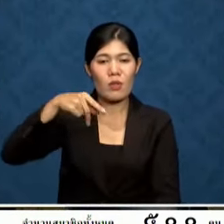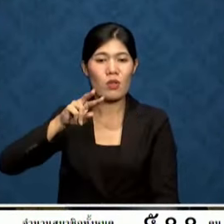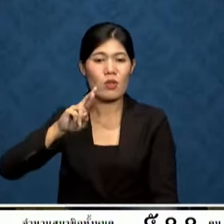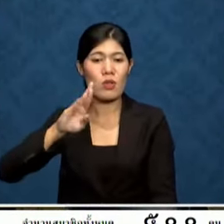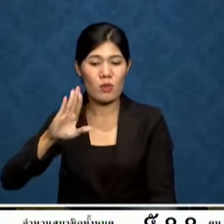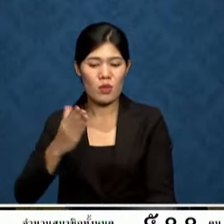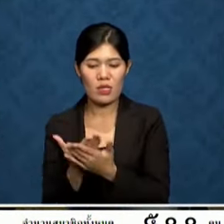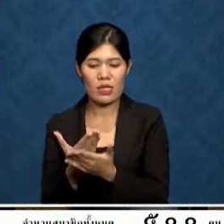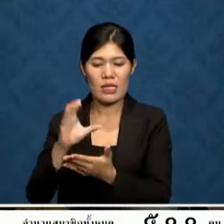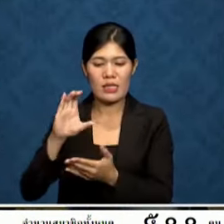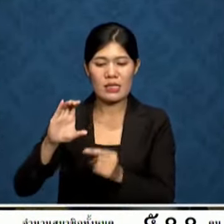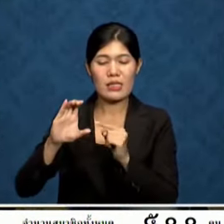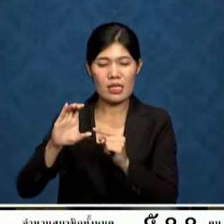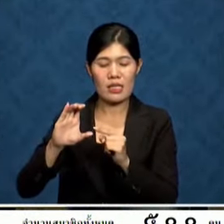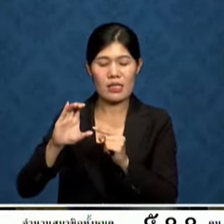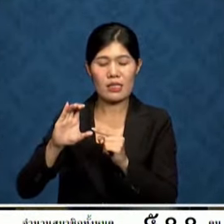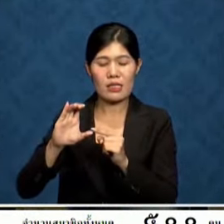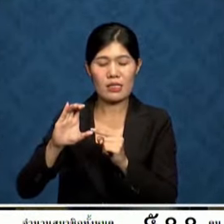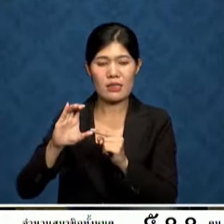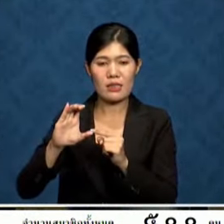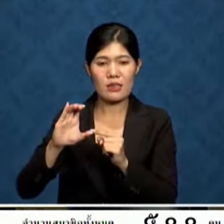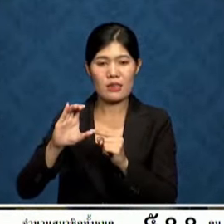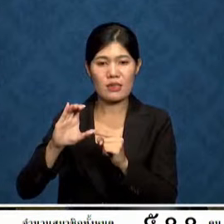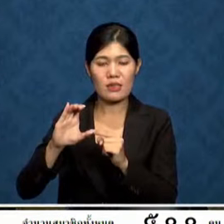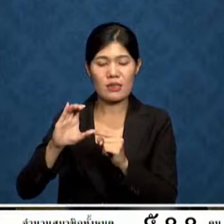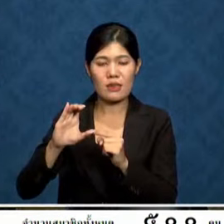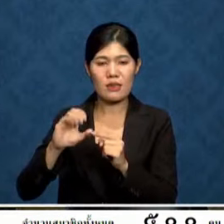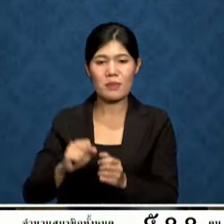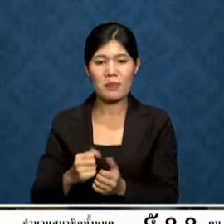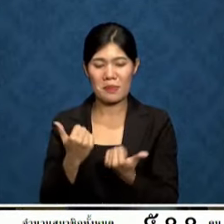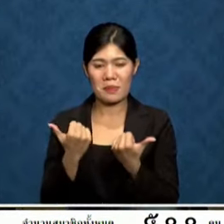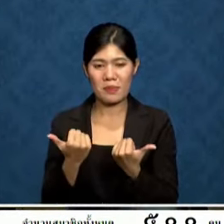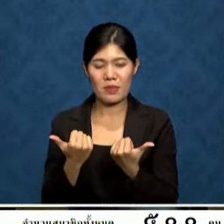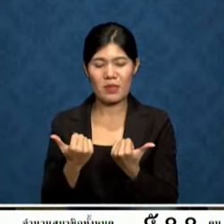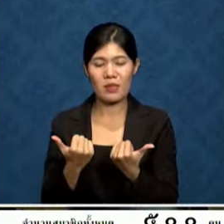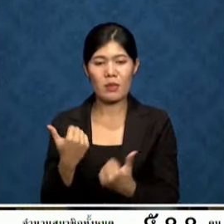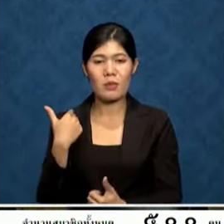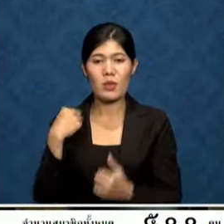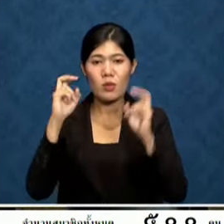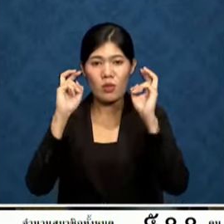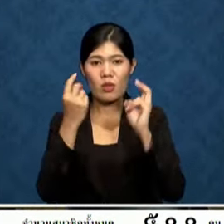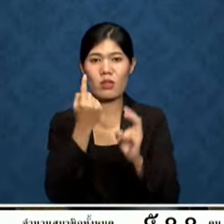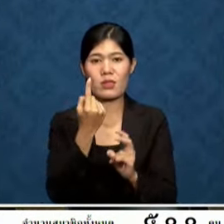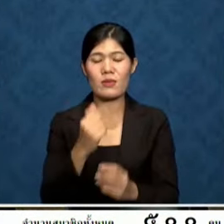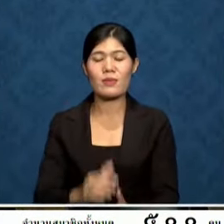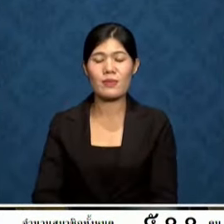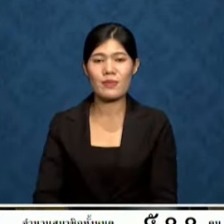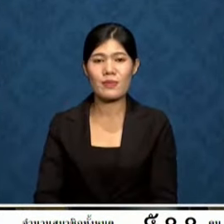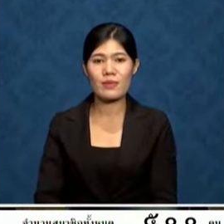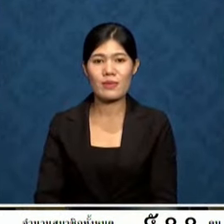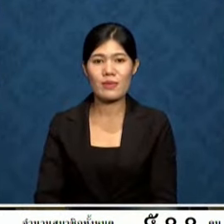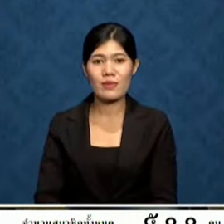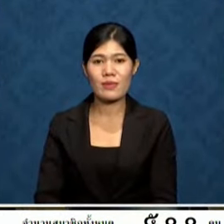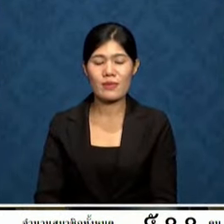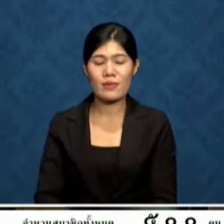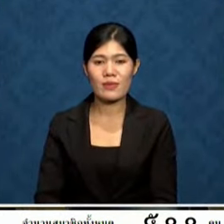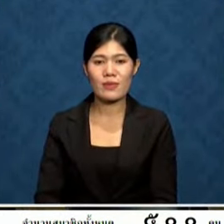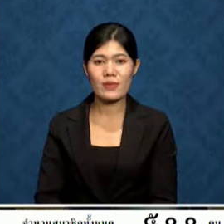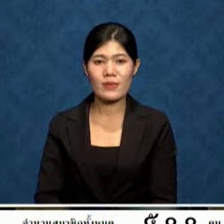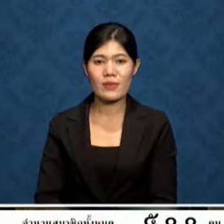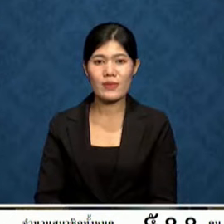ฉบับนี้ก็คงมีแค่เรื่องเดียวนั่นคือความ